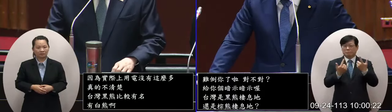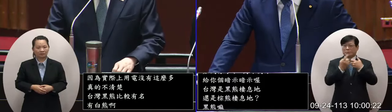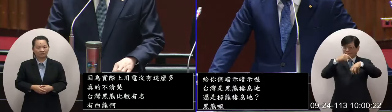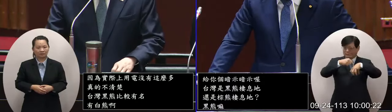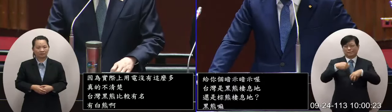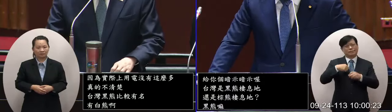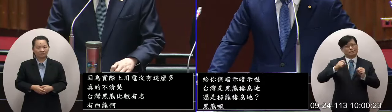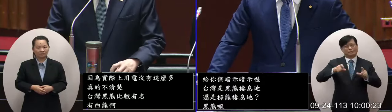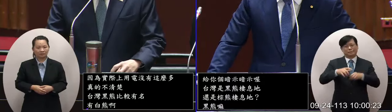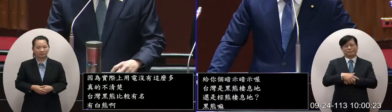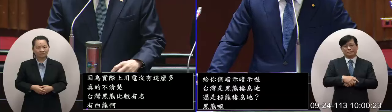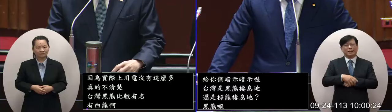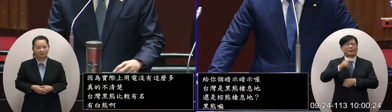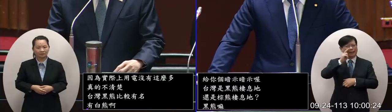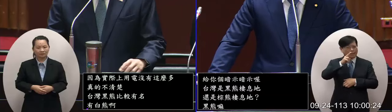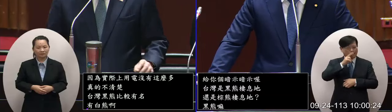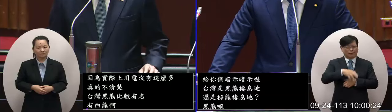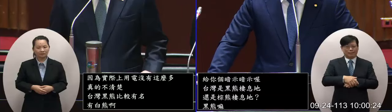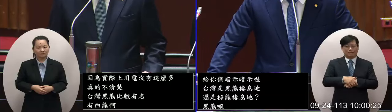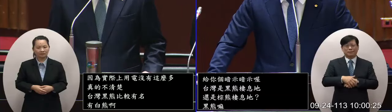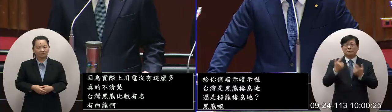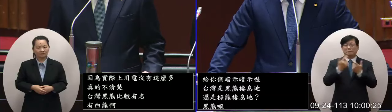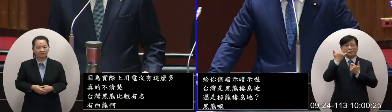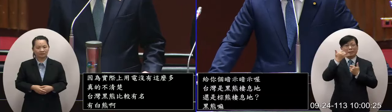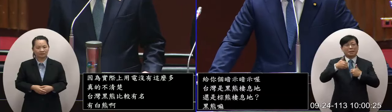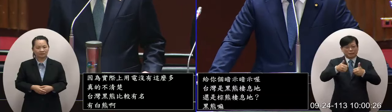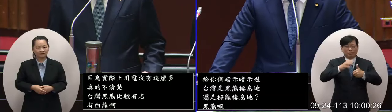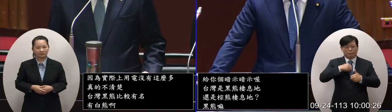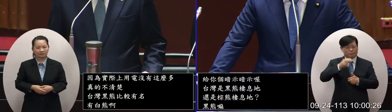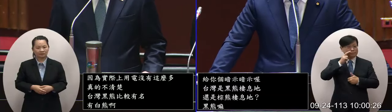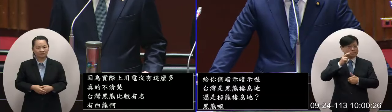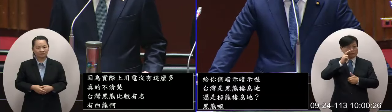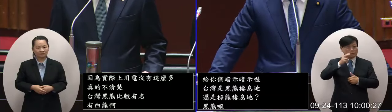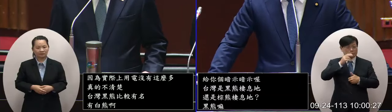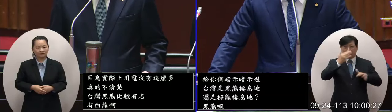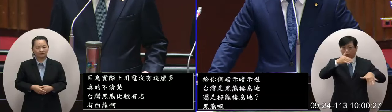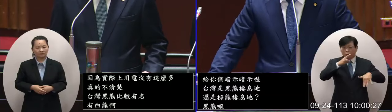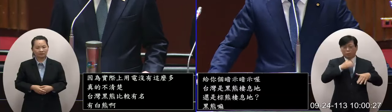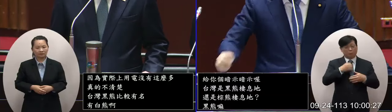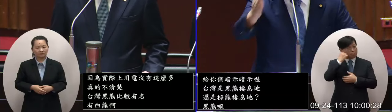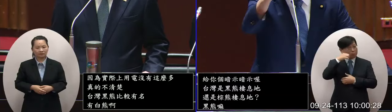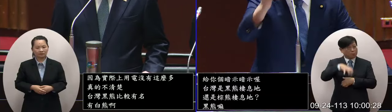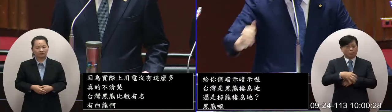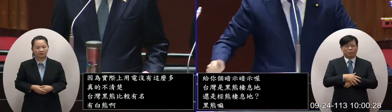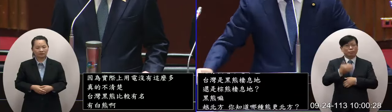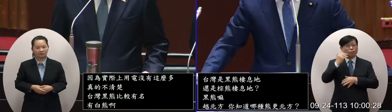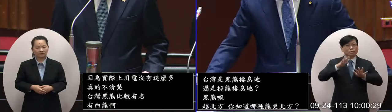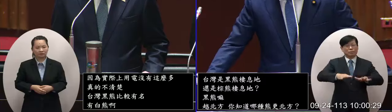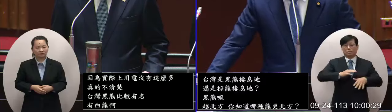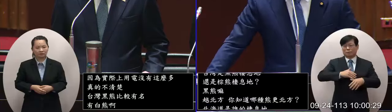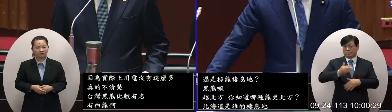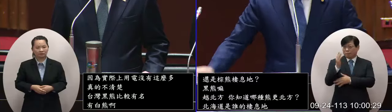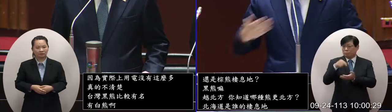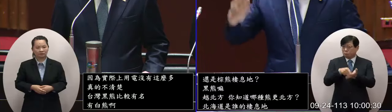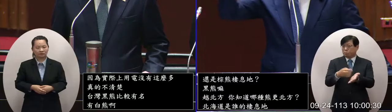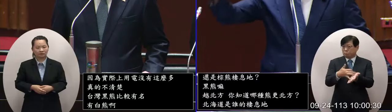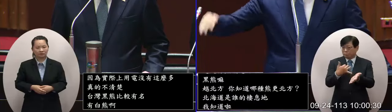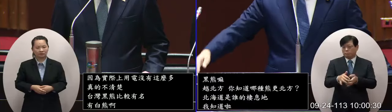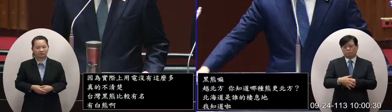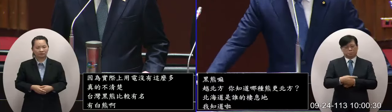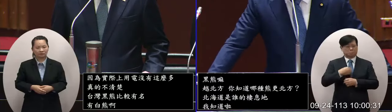哈。棕熊啦。北海道是棕熊栖息地啦，那我问你啊，如果今天政府编一笔预算说，